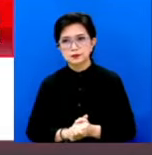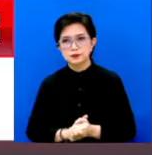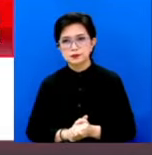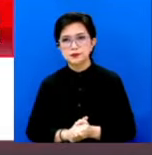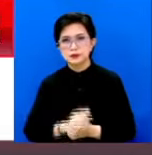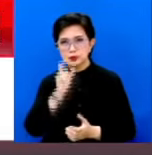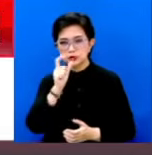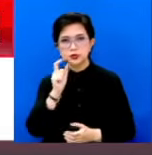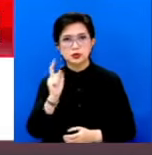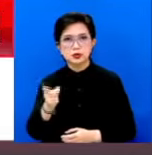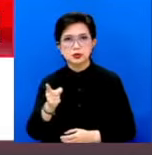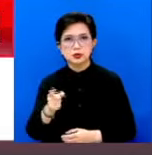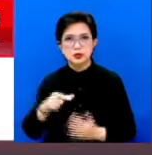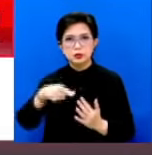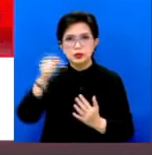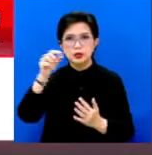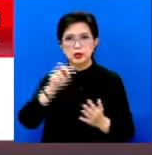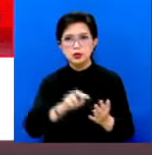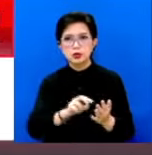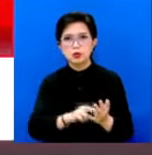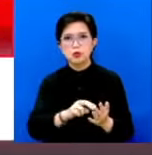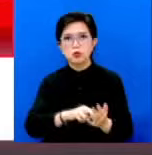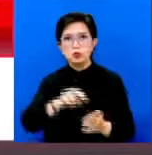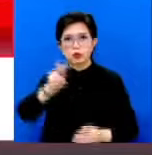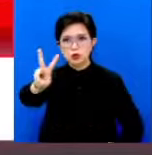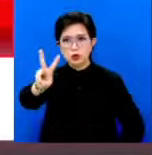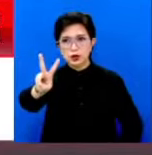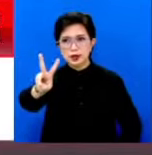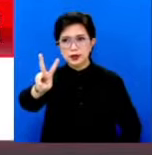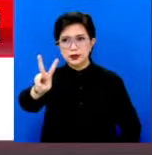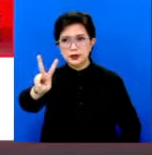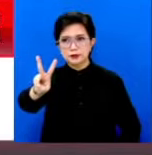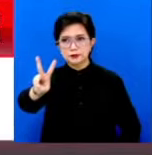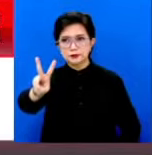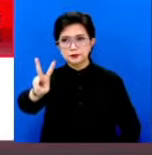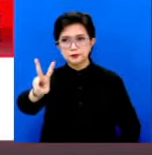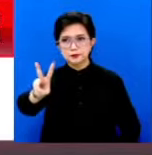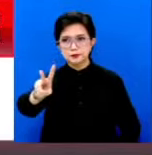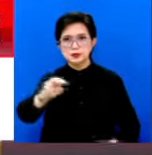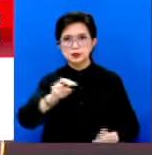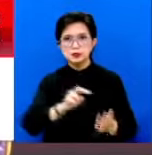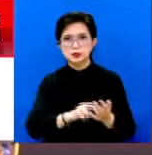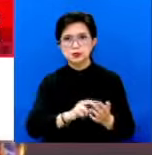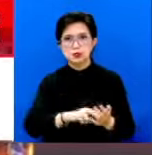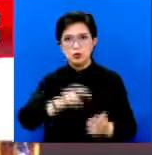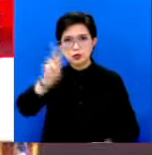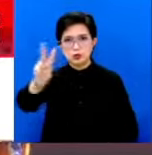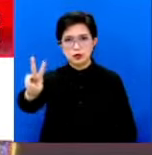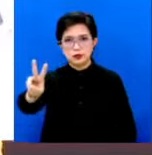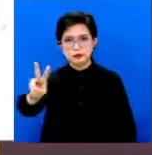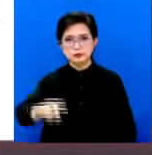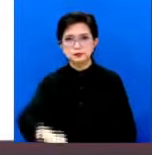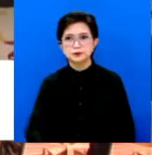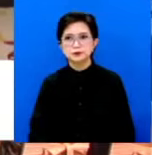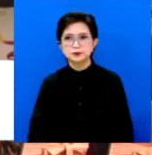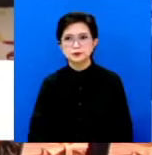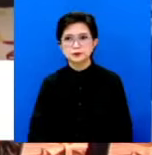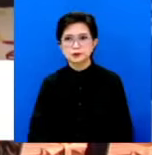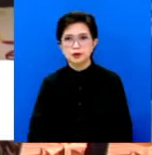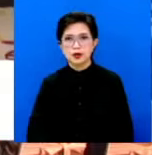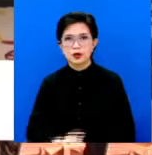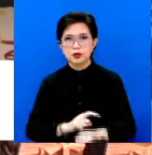Untuk itulah, pilih nomor 2. Cukup, waktunya sudah habis. Bapak, mohon maaf,